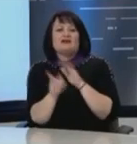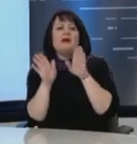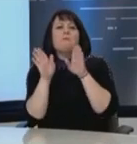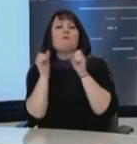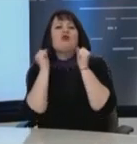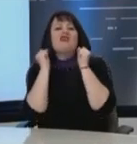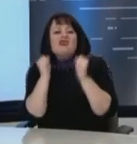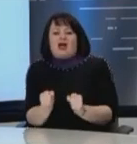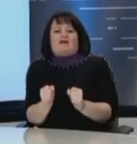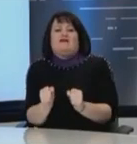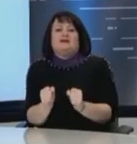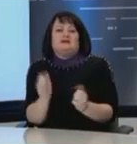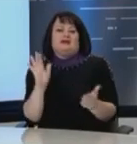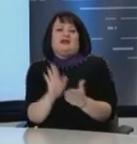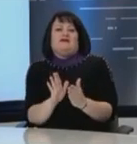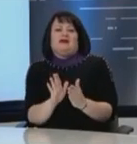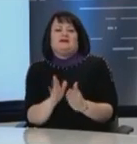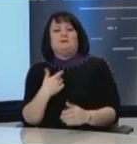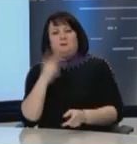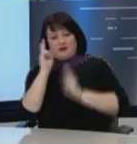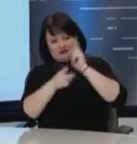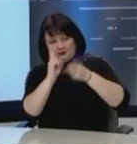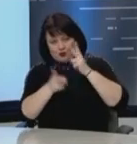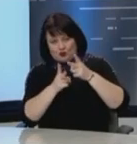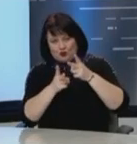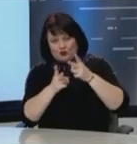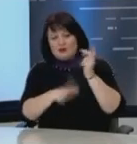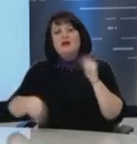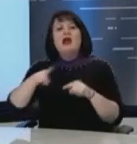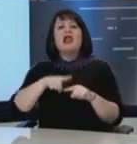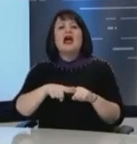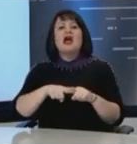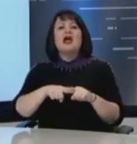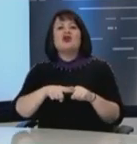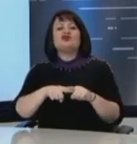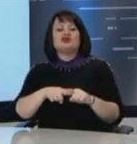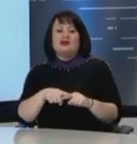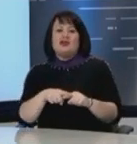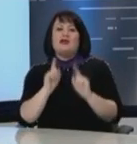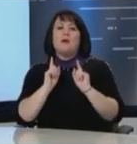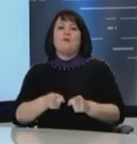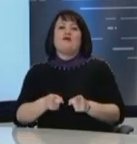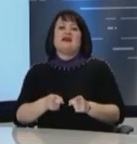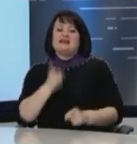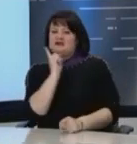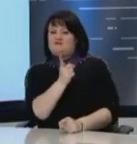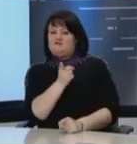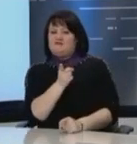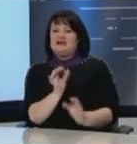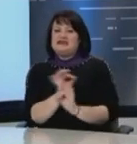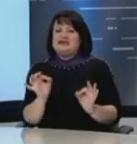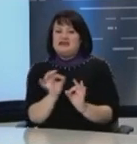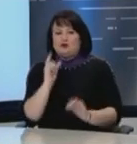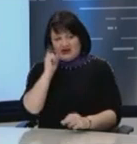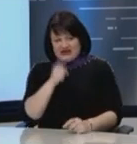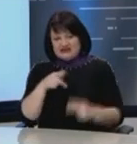στην πολιτική ζωή του τόπου. Εμείς σας κατηγορούμε και ο ελληνικός λαός θα σας κρίνει. Και να είστε σίγουροι,